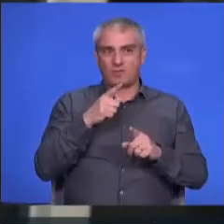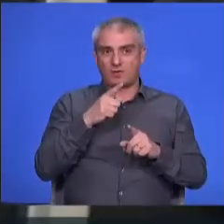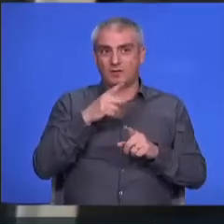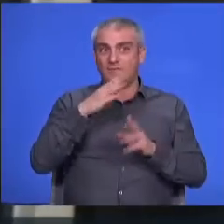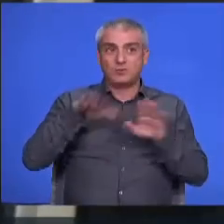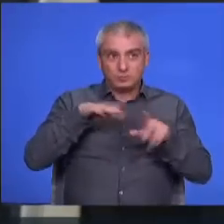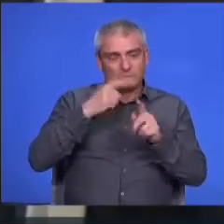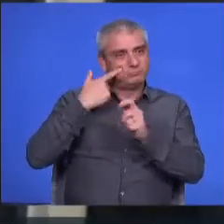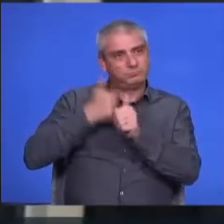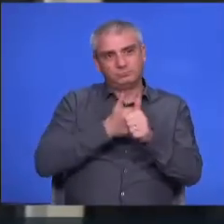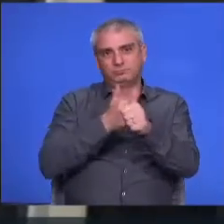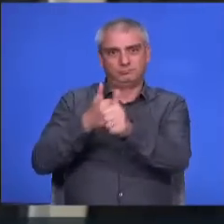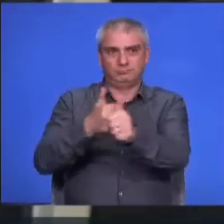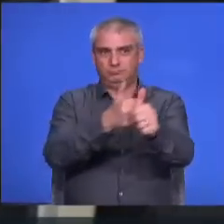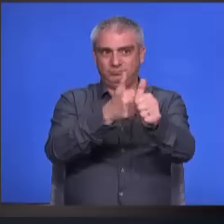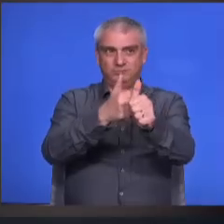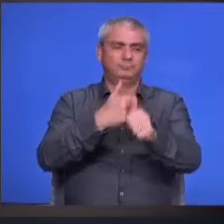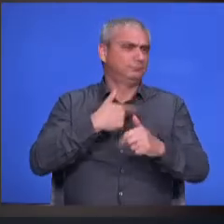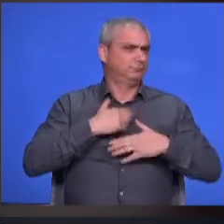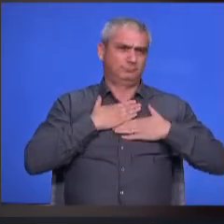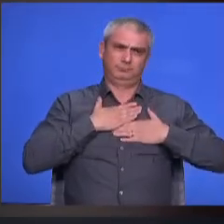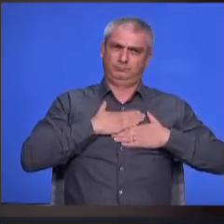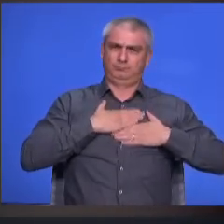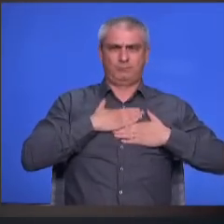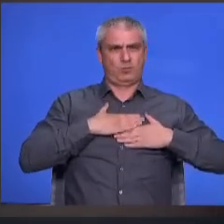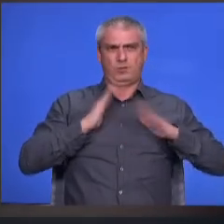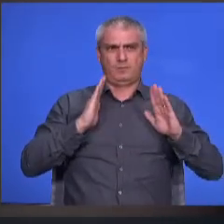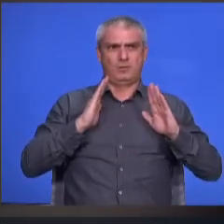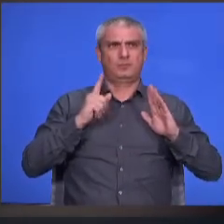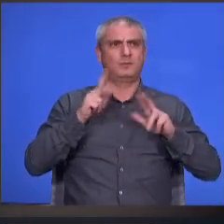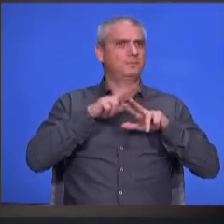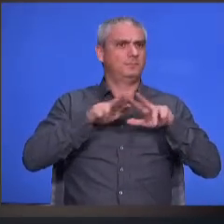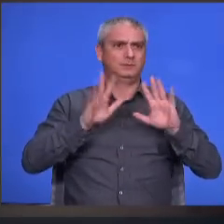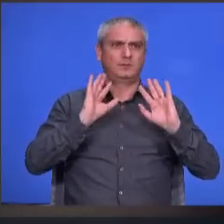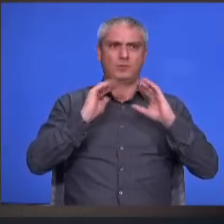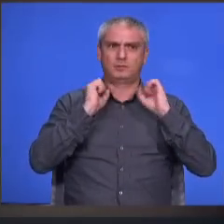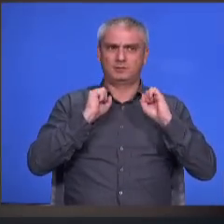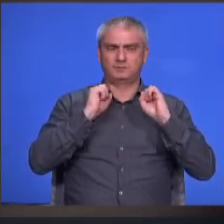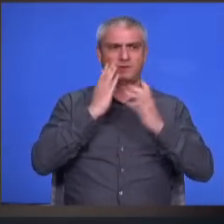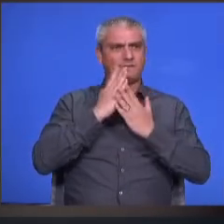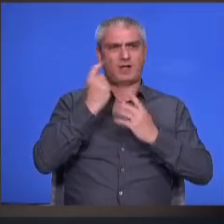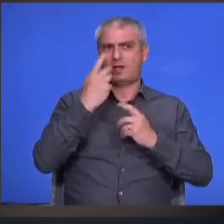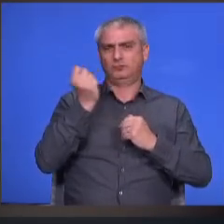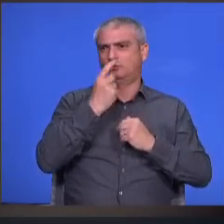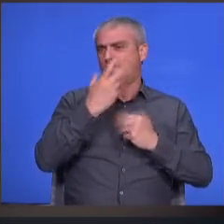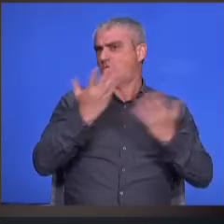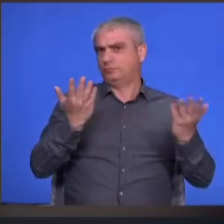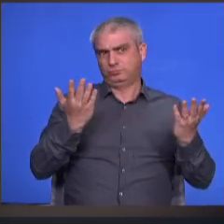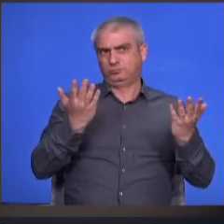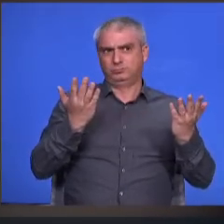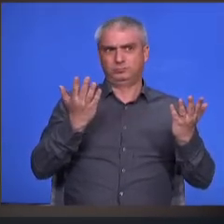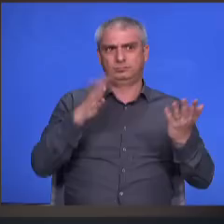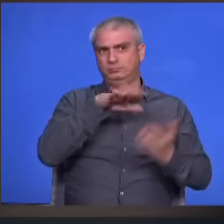אחריו. We're fairly at ease these days. The situation has been very stable. He's been in an area for a good while now, a couple of weeks at